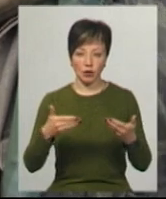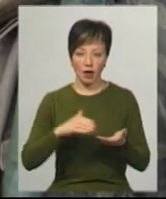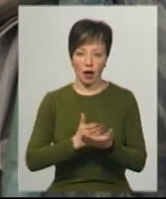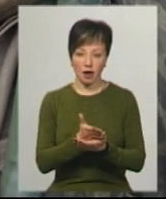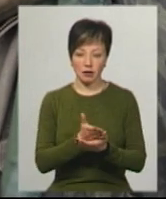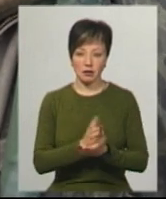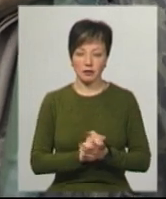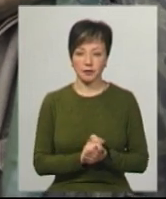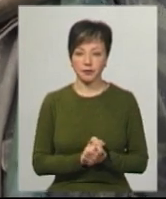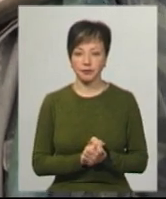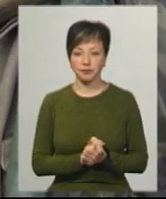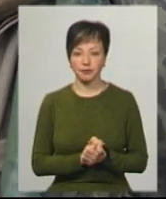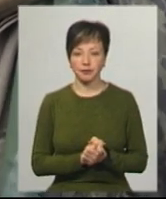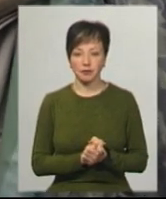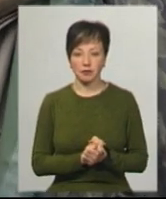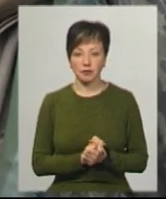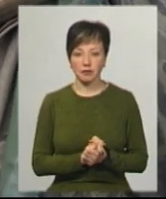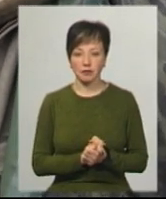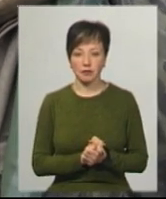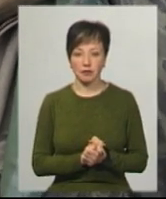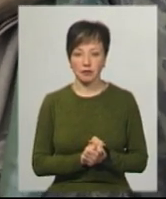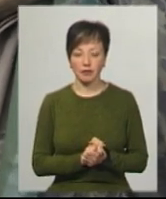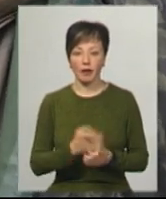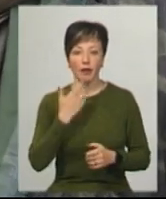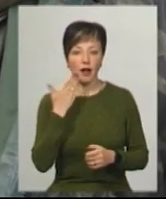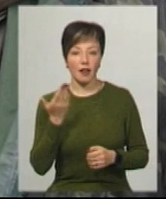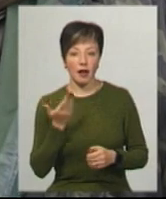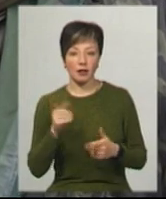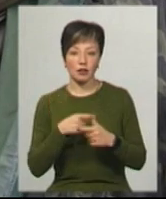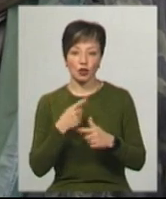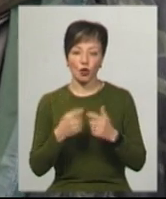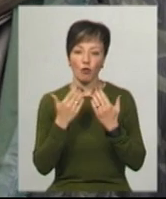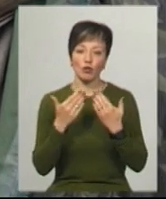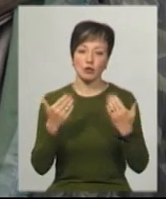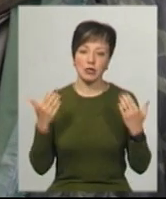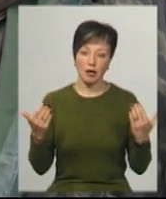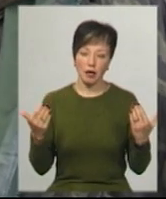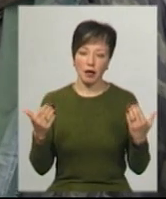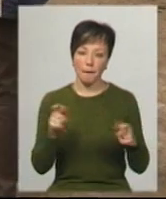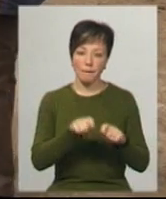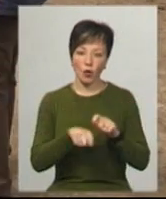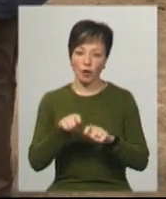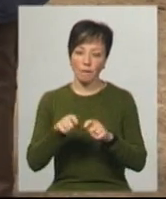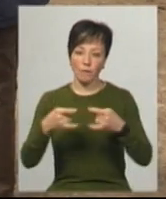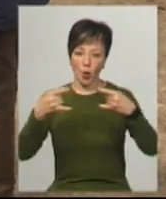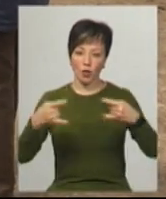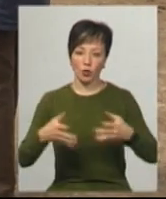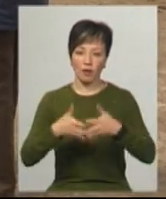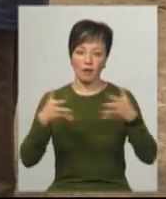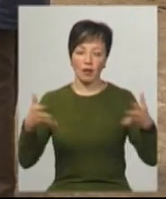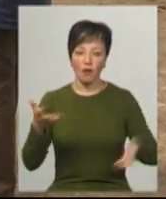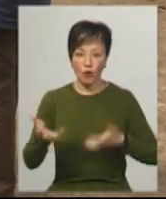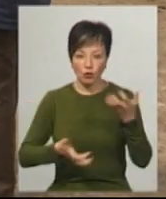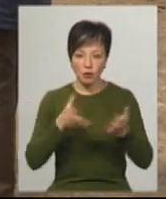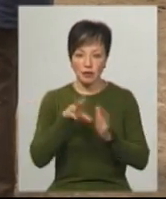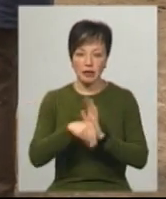якість, таку, яку ми можемо десь використовувати на лекціях чи там в музеях, якщо є монітори великі. У розкопках задіяні